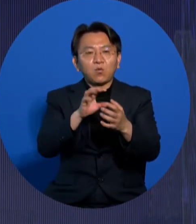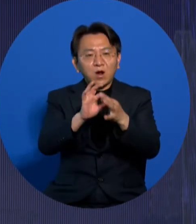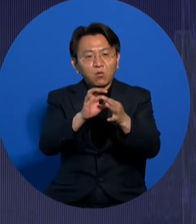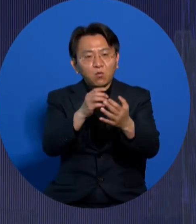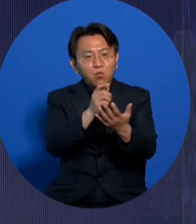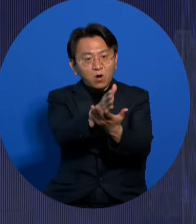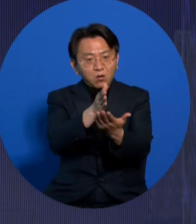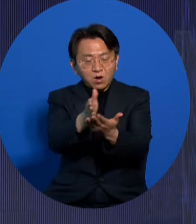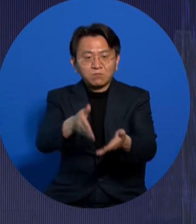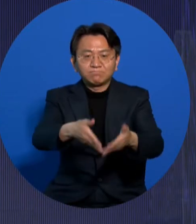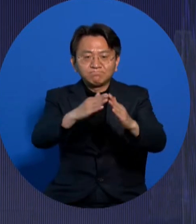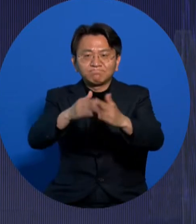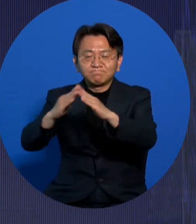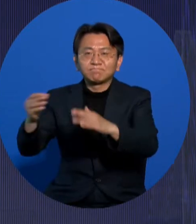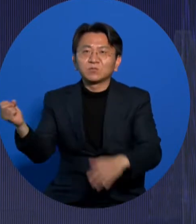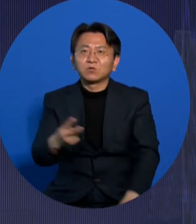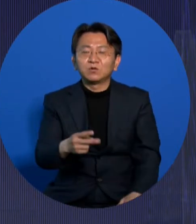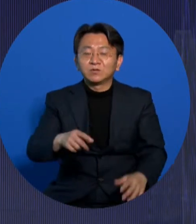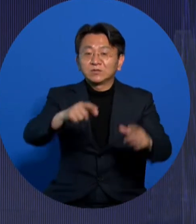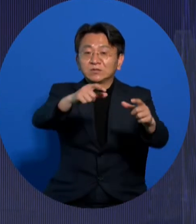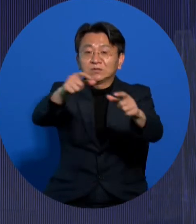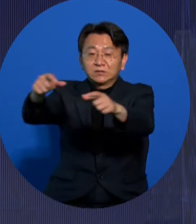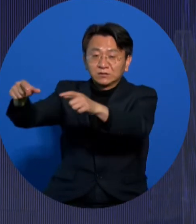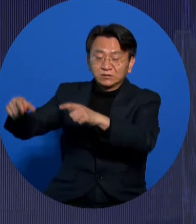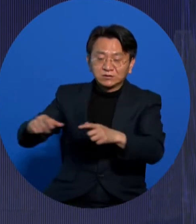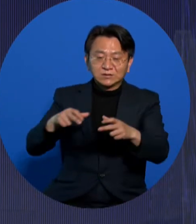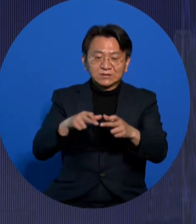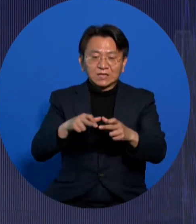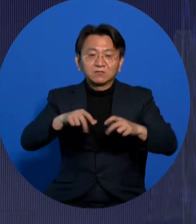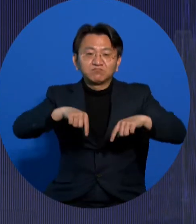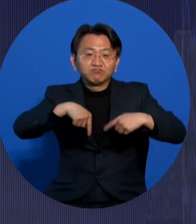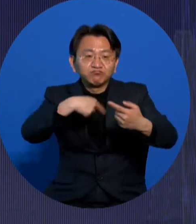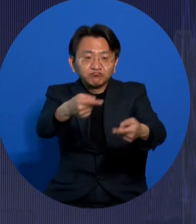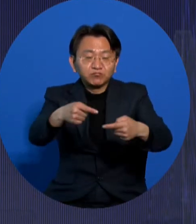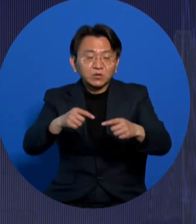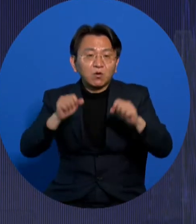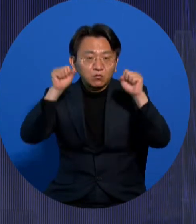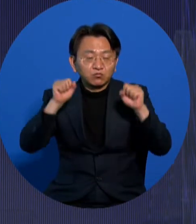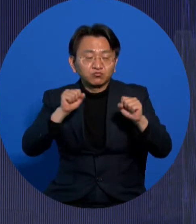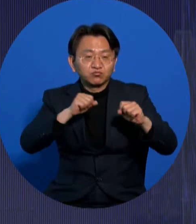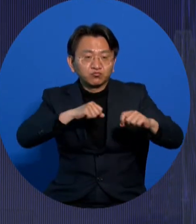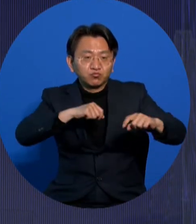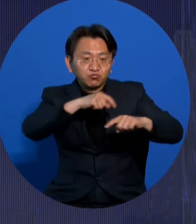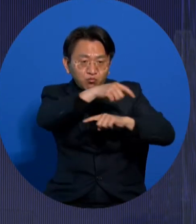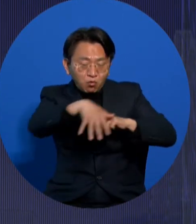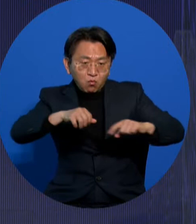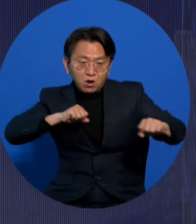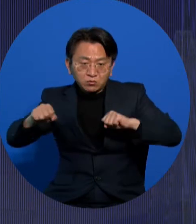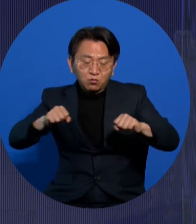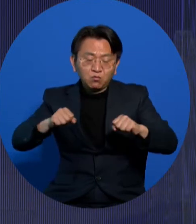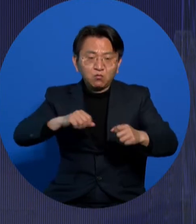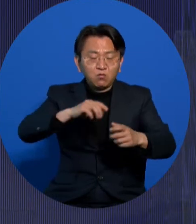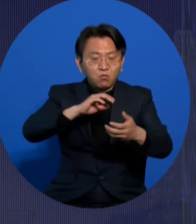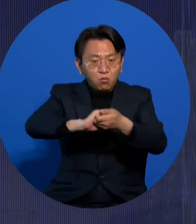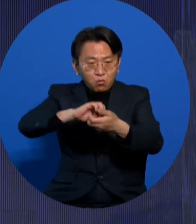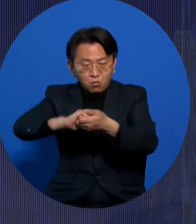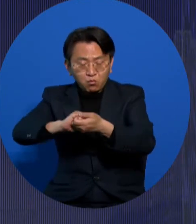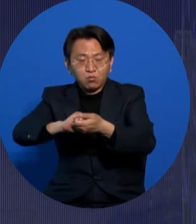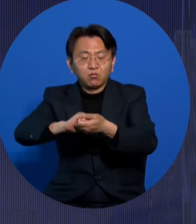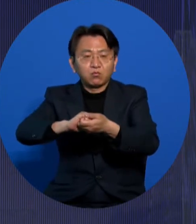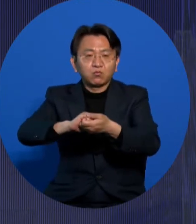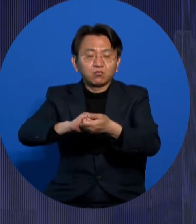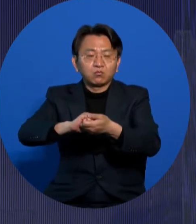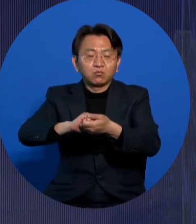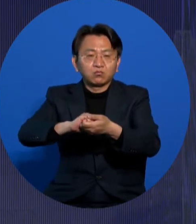개설되었고 지역사회를 중심으로 한 장애인 참여 스포츠 행사들도 정기적 또는